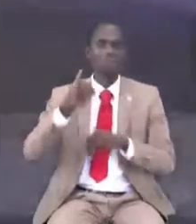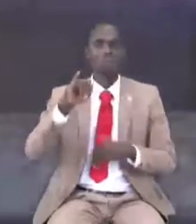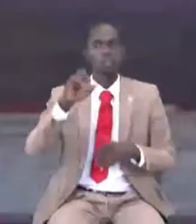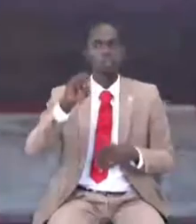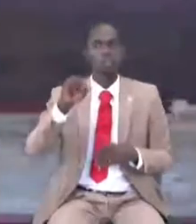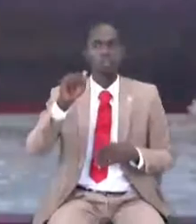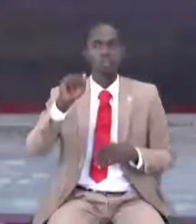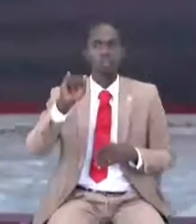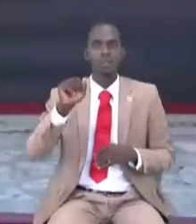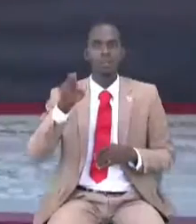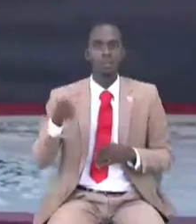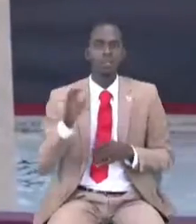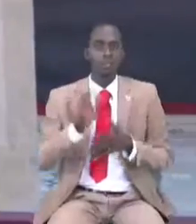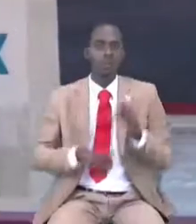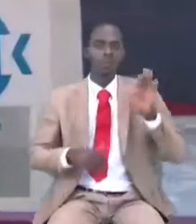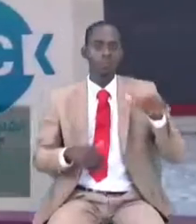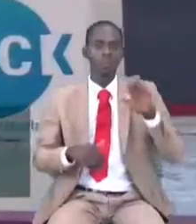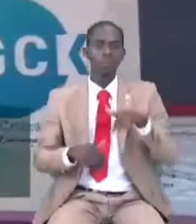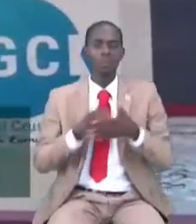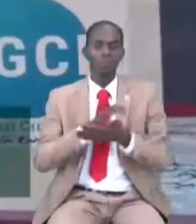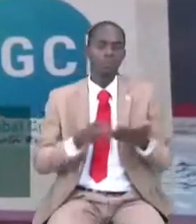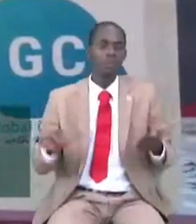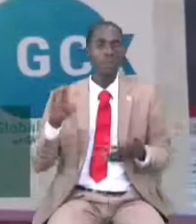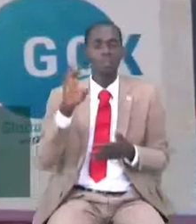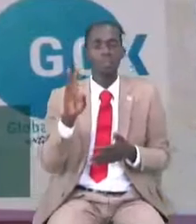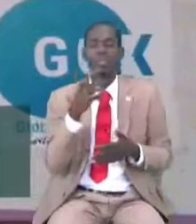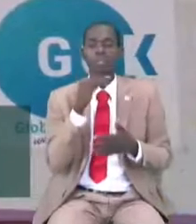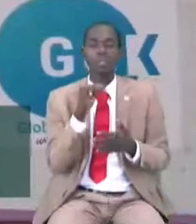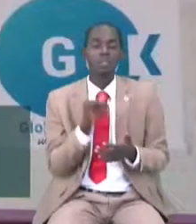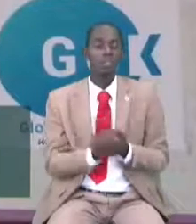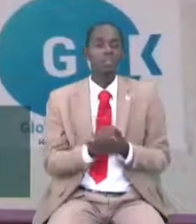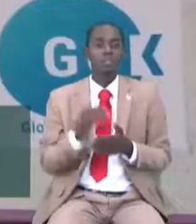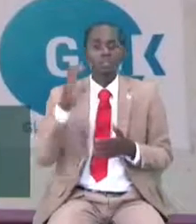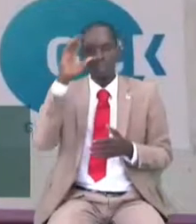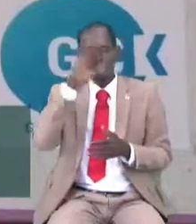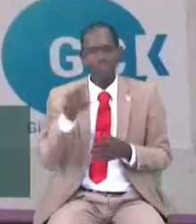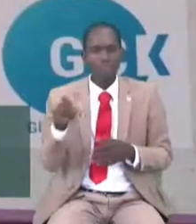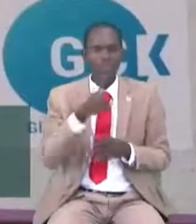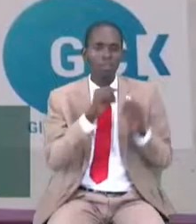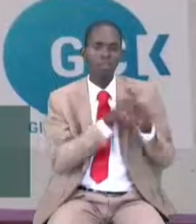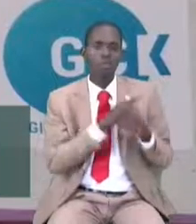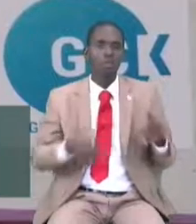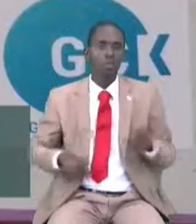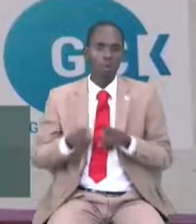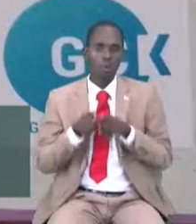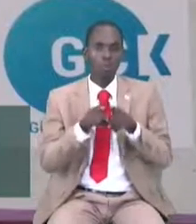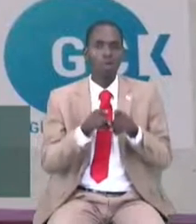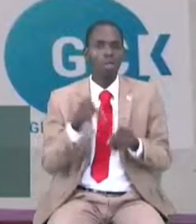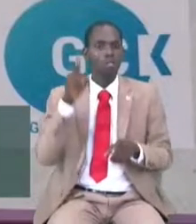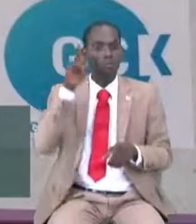pendant qu'il se trouve. Ninive, encore 40 jours et Ninive est détruite.